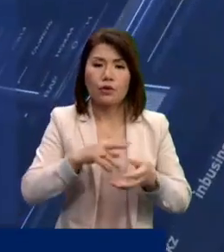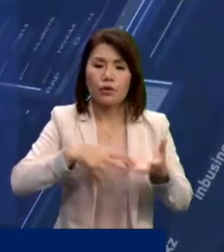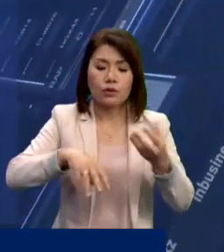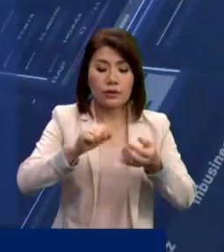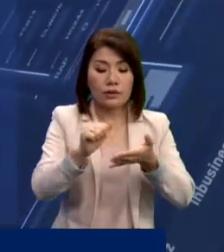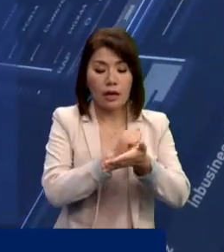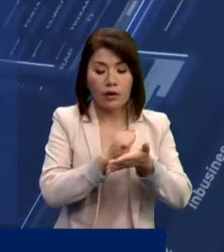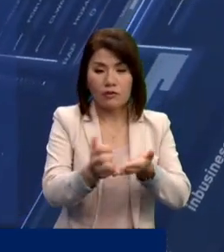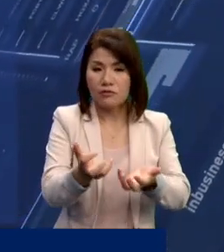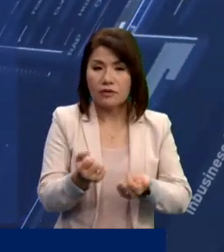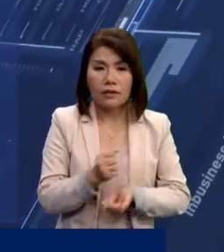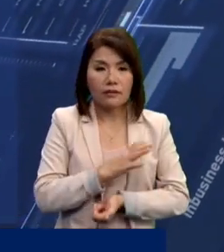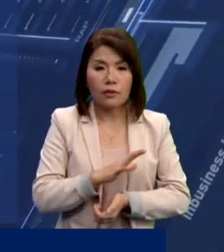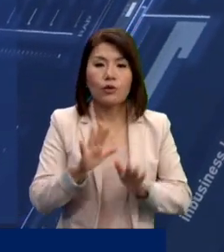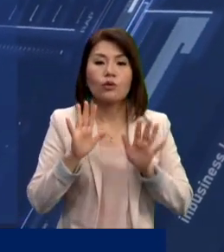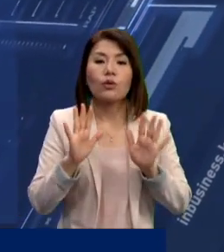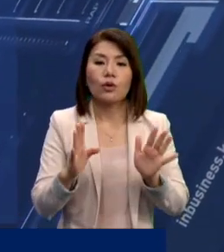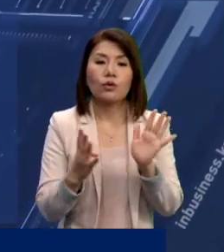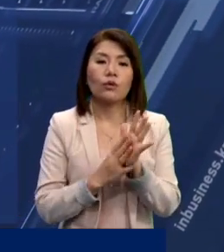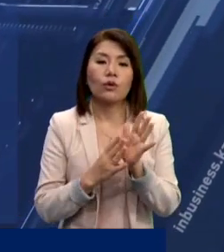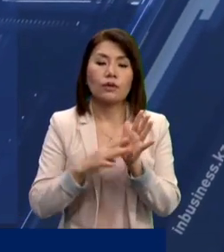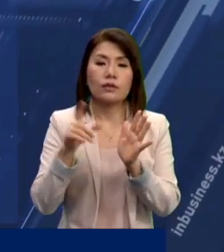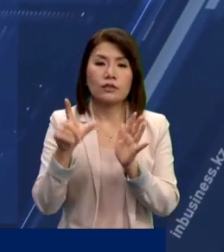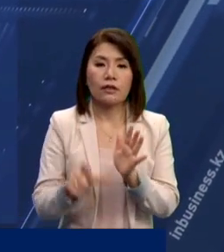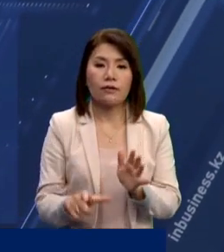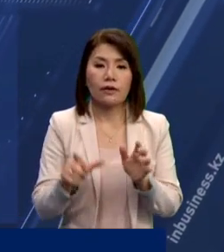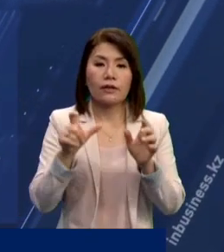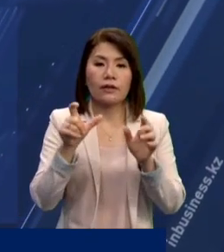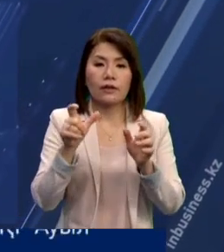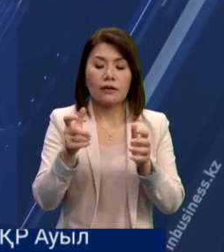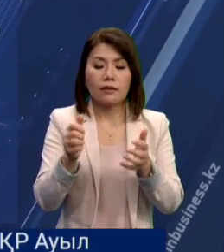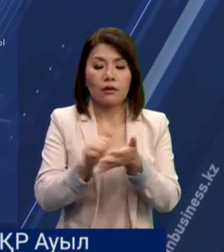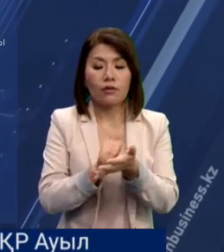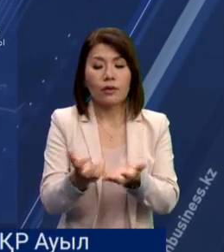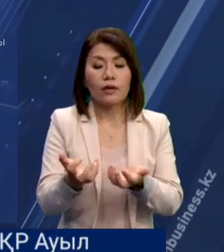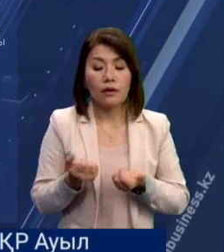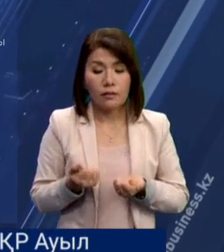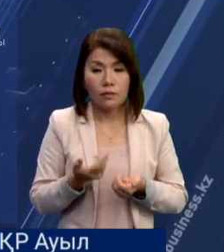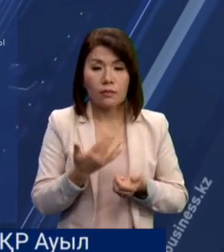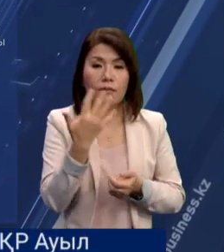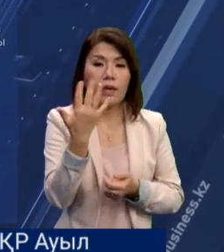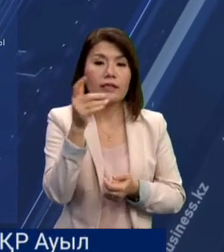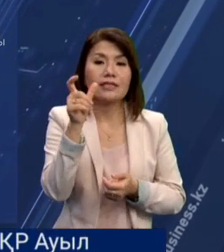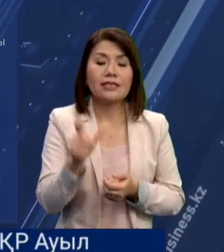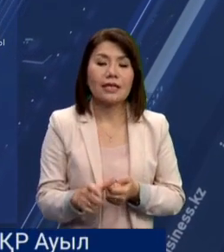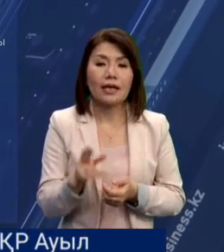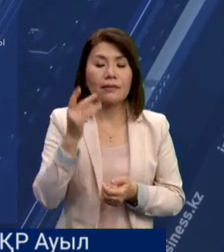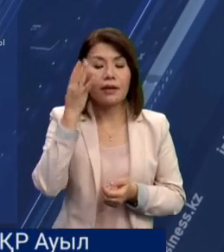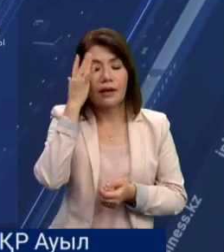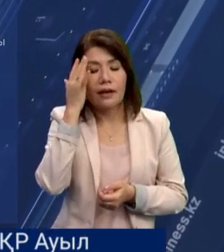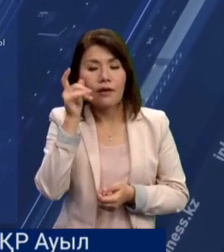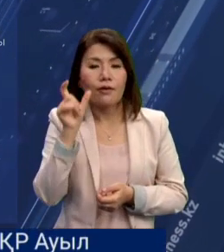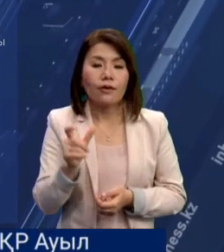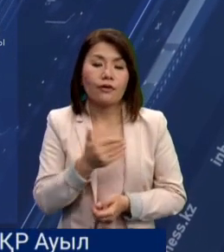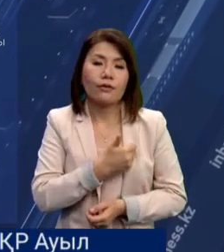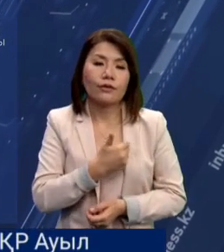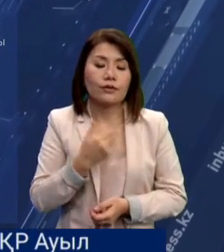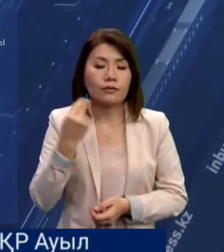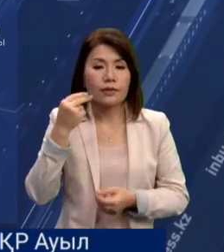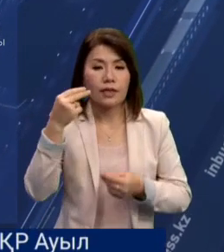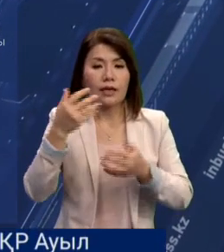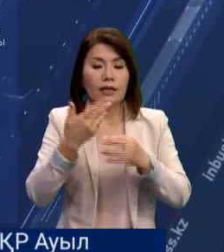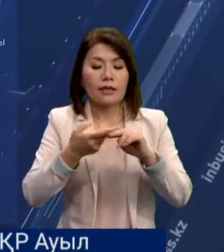құжаты қабылданған жоқ, тек 9-ның ғана қабылданды. Соның 5-і президенттікке кандидаттыққа барлық талаптарға